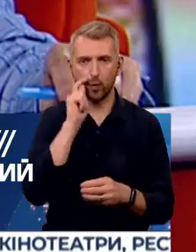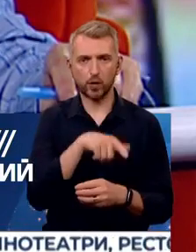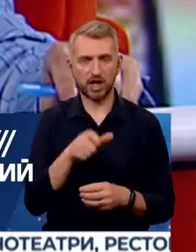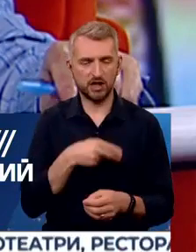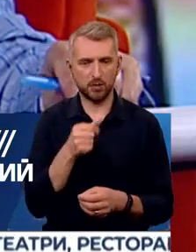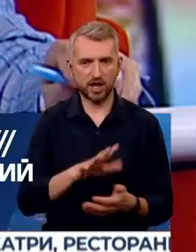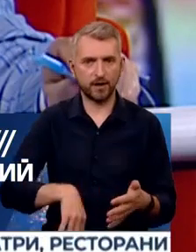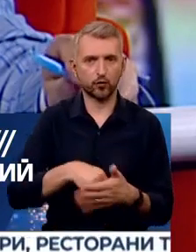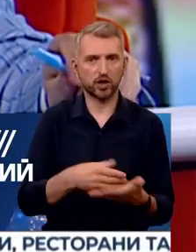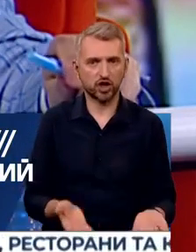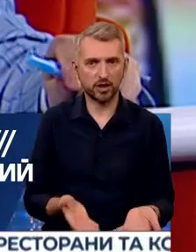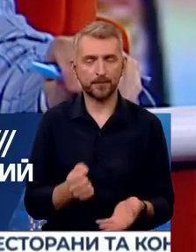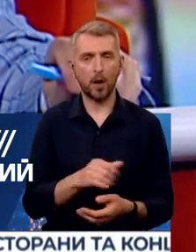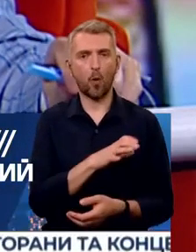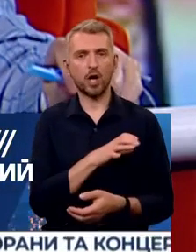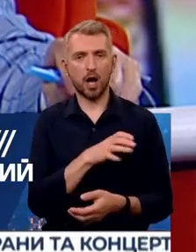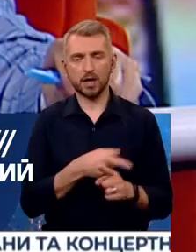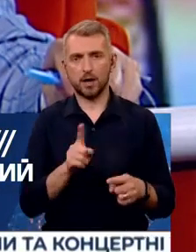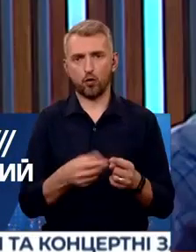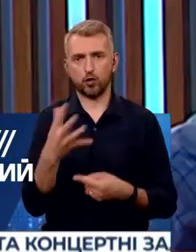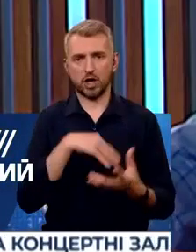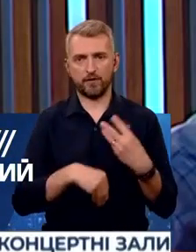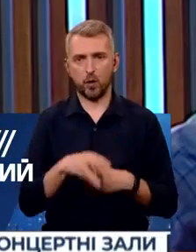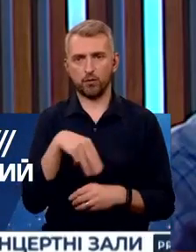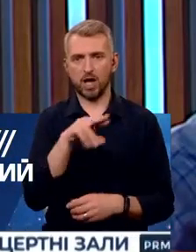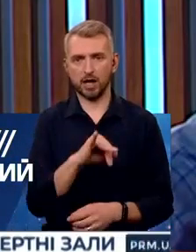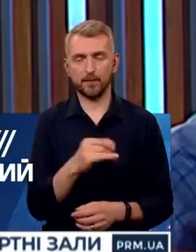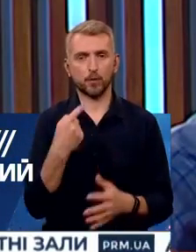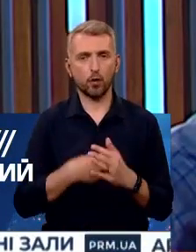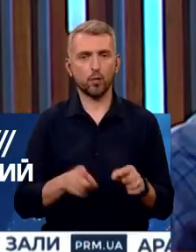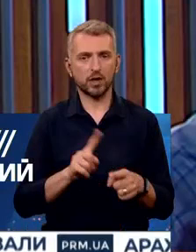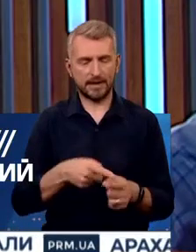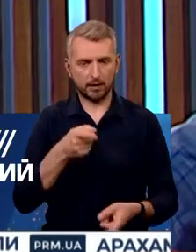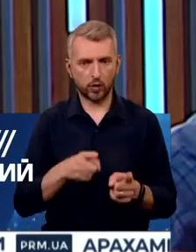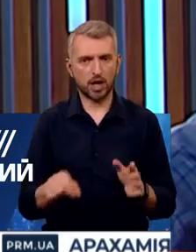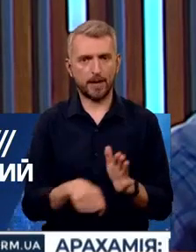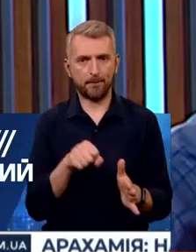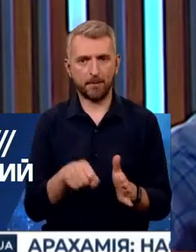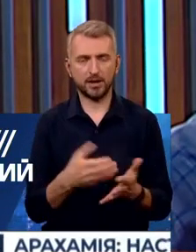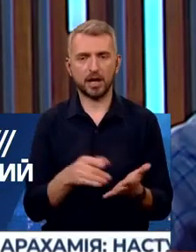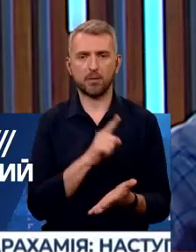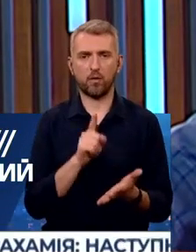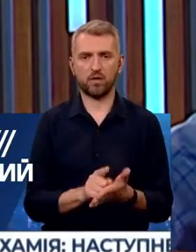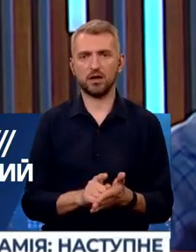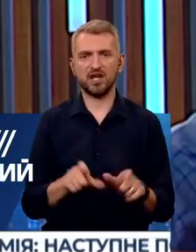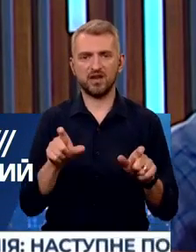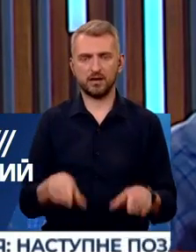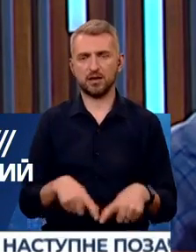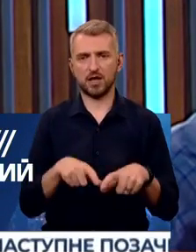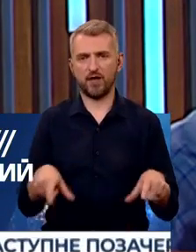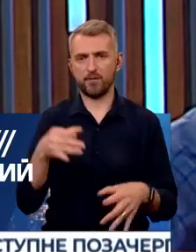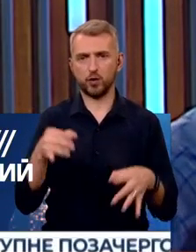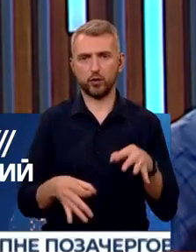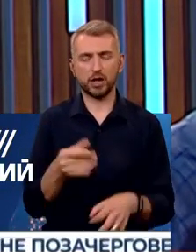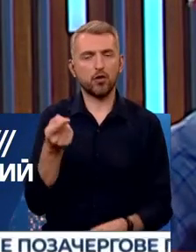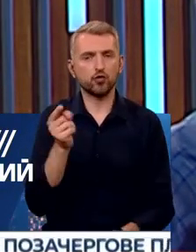платять з власної кишені, а олігархи на цьому наживають мільярди. Тому це натуральна банда, яка повинна сидіти на лаві підсудних. О,